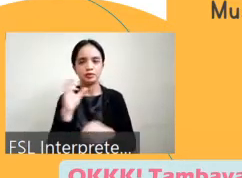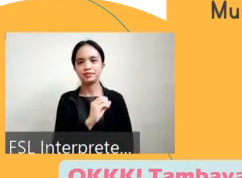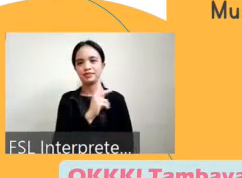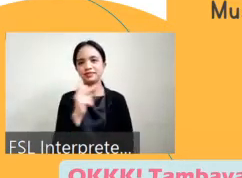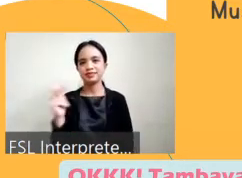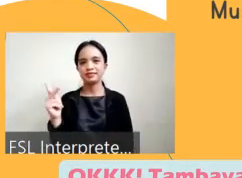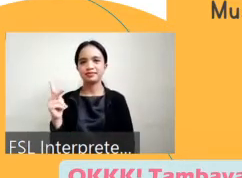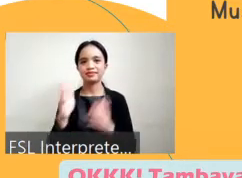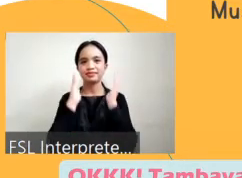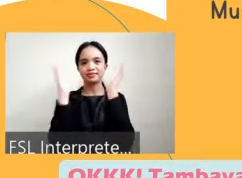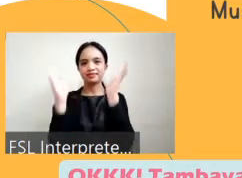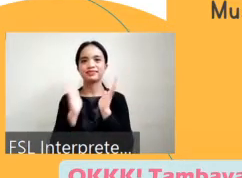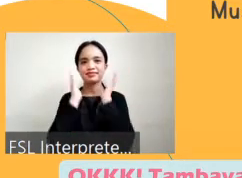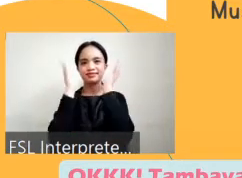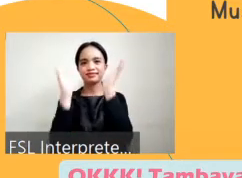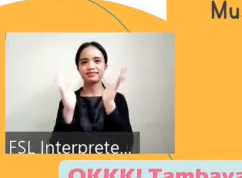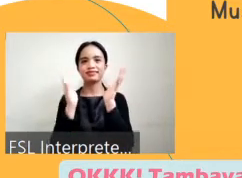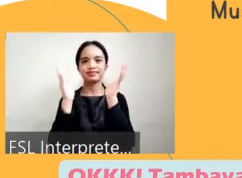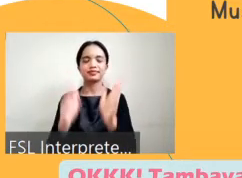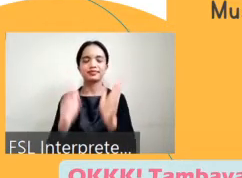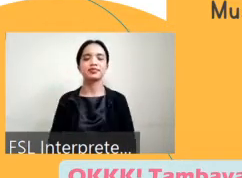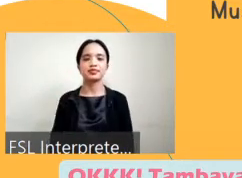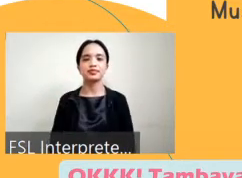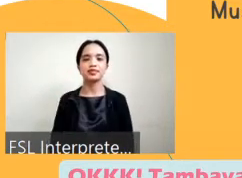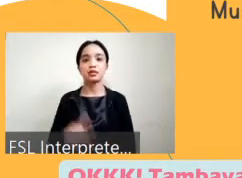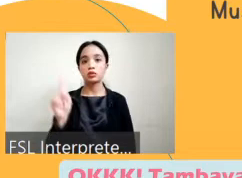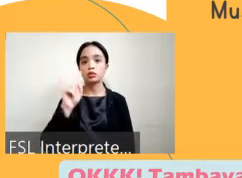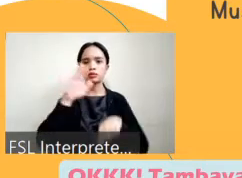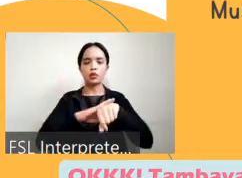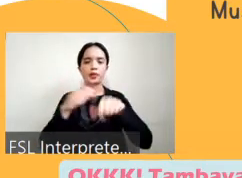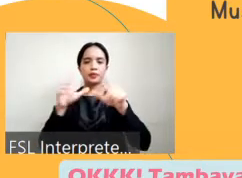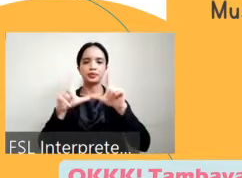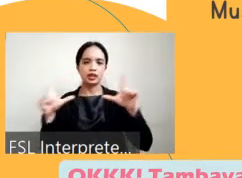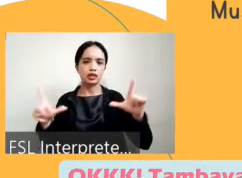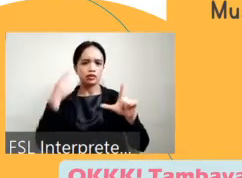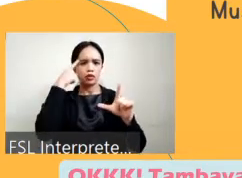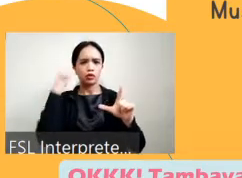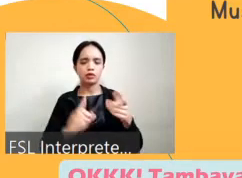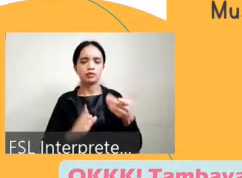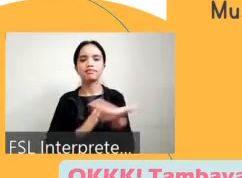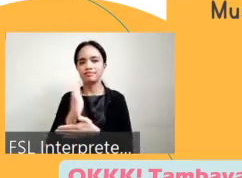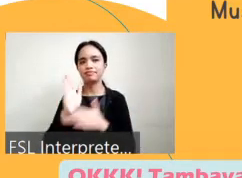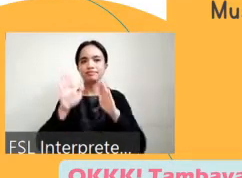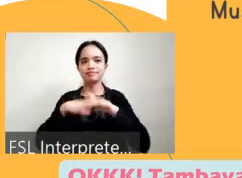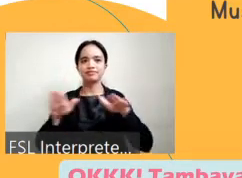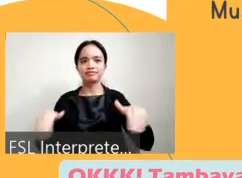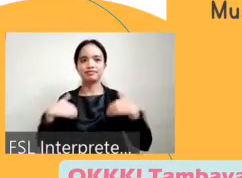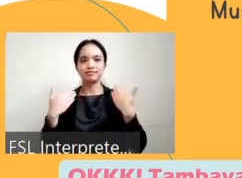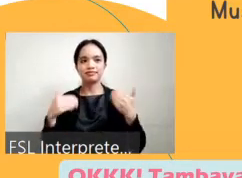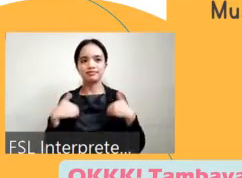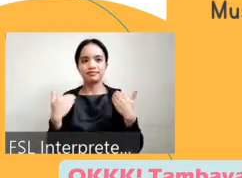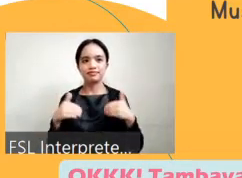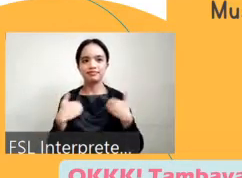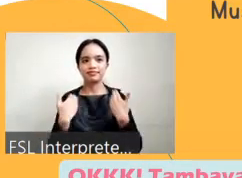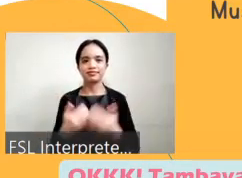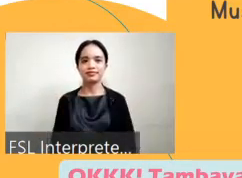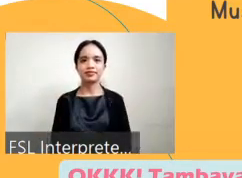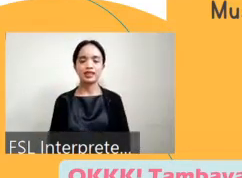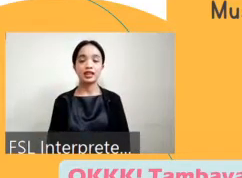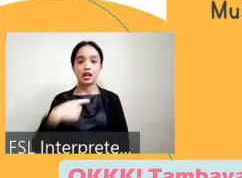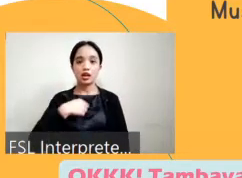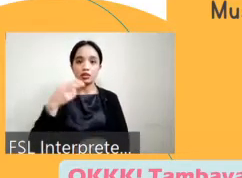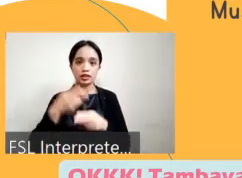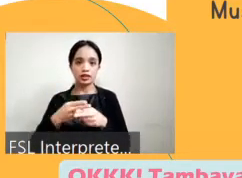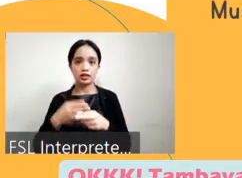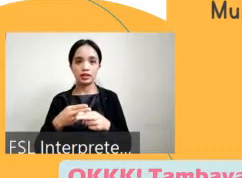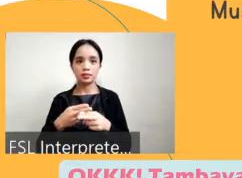OKKK Tambayan! Online kausayan para sa karapatan ng kabataan tambayan. Ako po ulit si Kuya